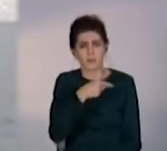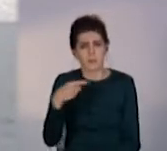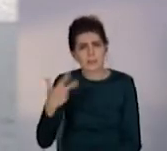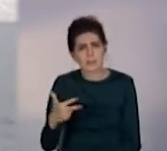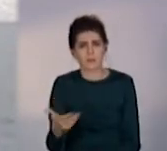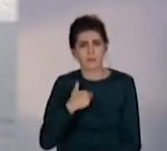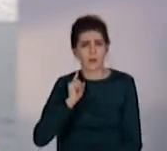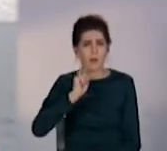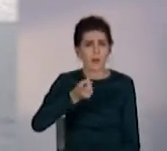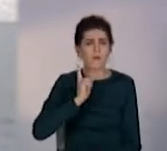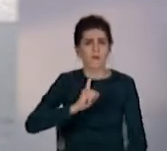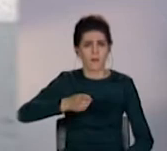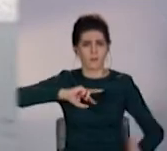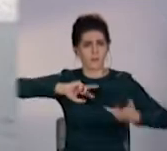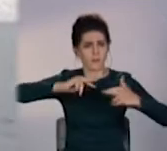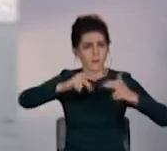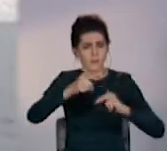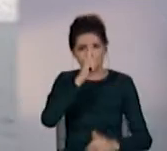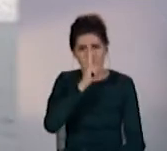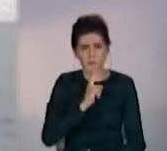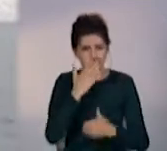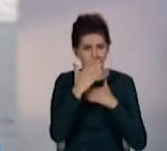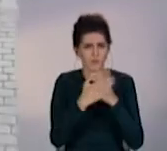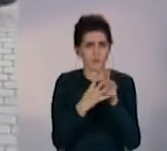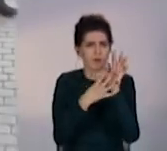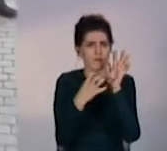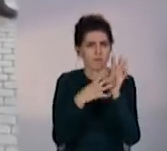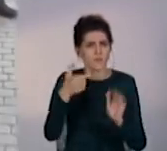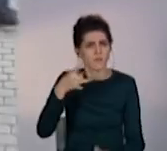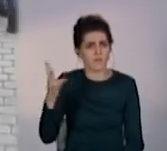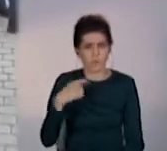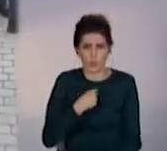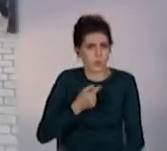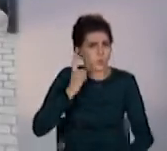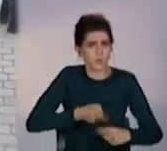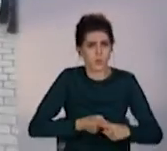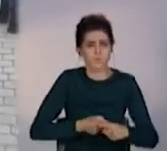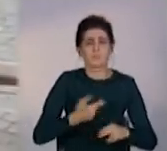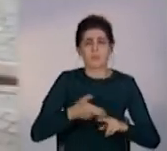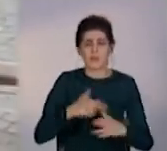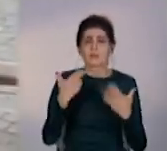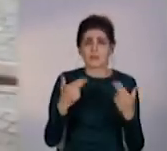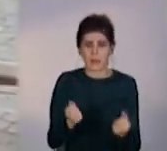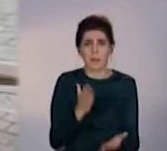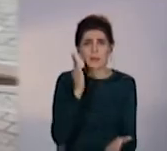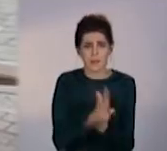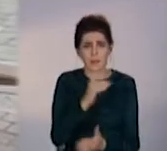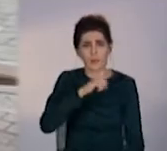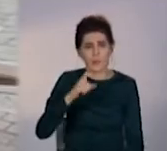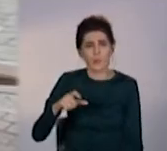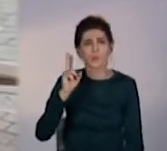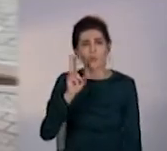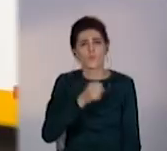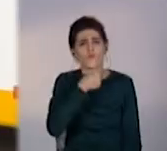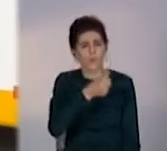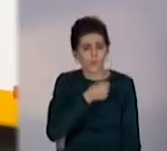15-30, это на месяц 900 гривен. Та є літні люди, які на монетизацію згодні, бо або їздять мало,